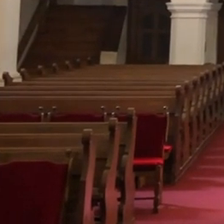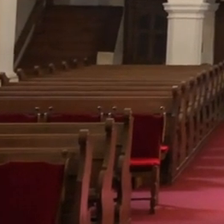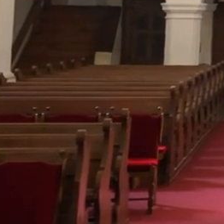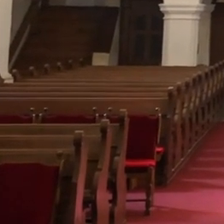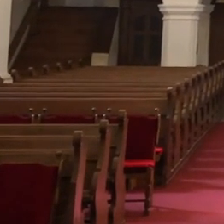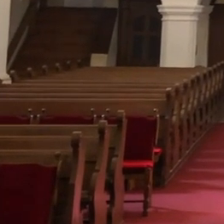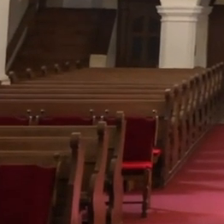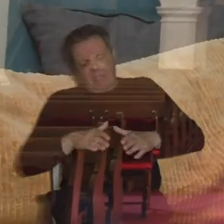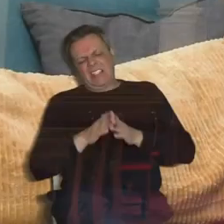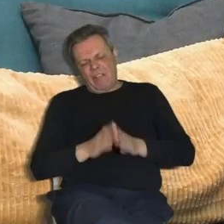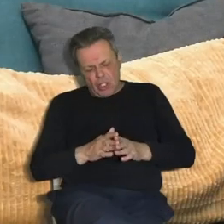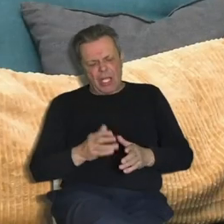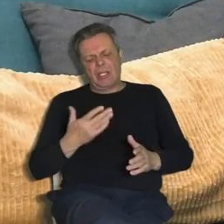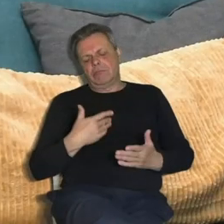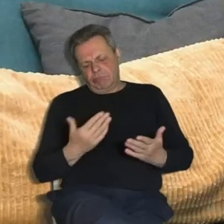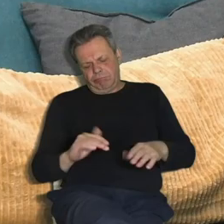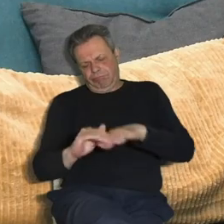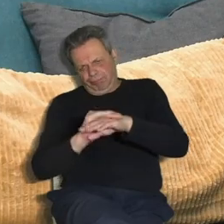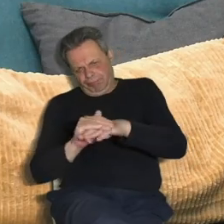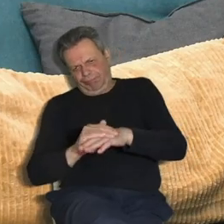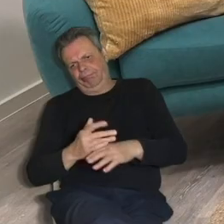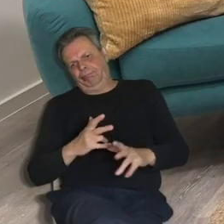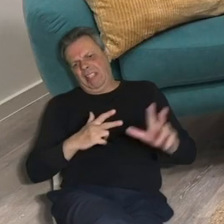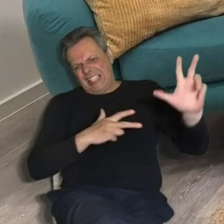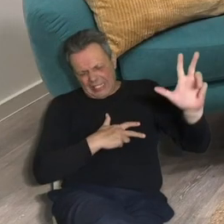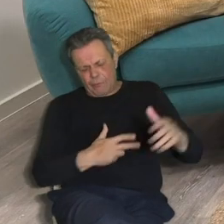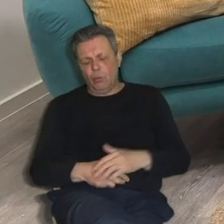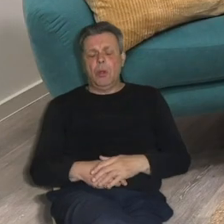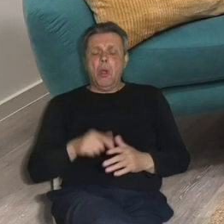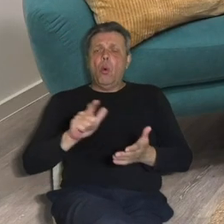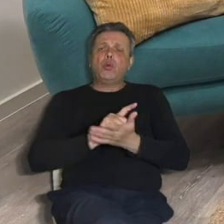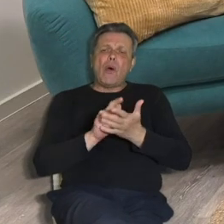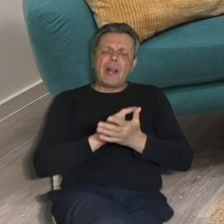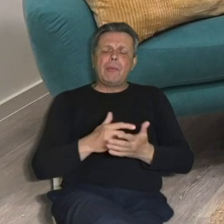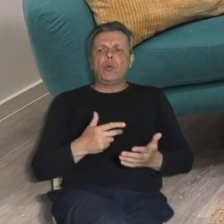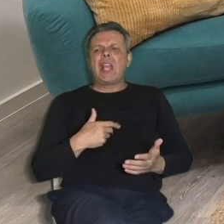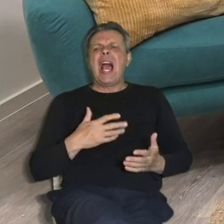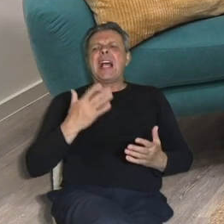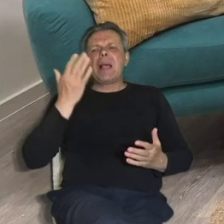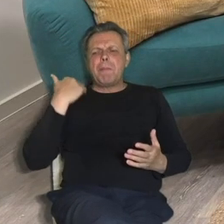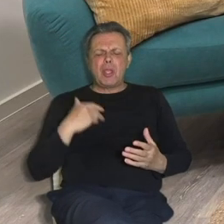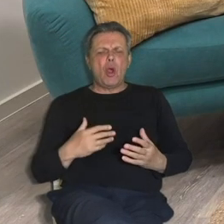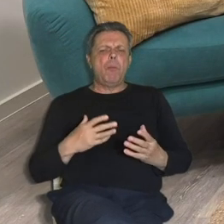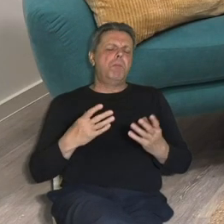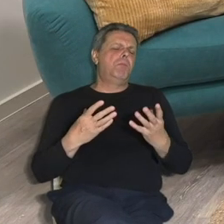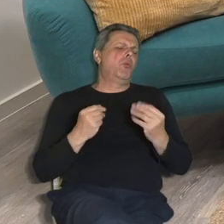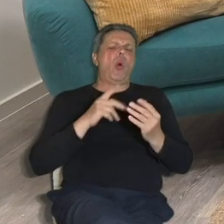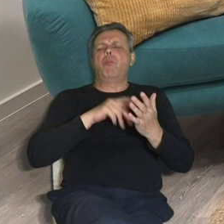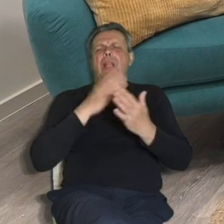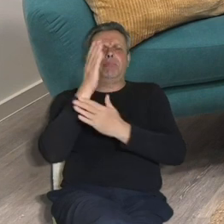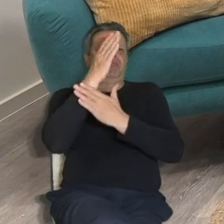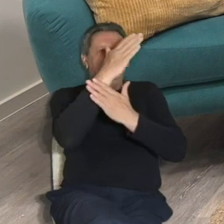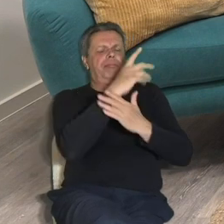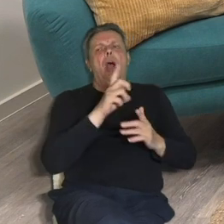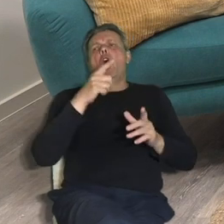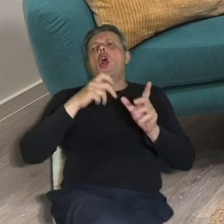prije imao, radio i tako da u tom periodu sam stvarno dakle, bio dosta i u Lurdu sam bio. Pa to mi je recimo